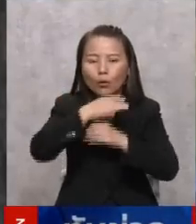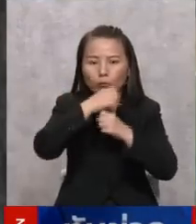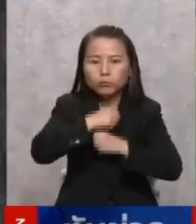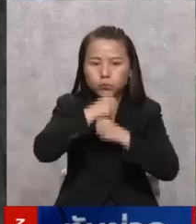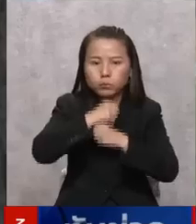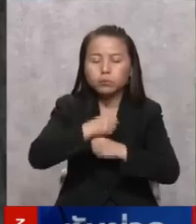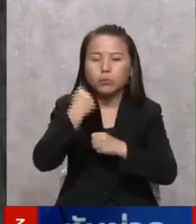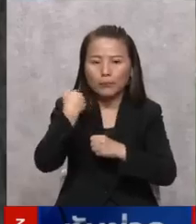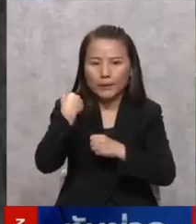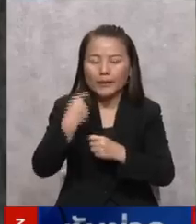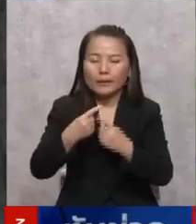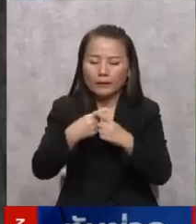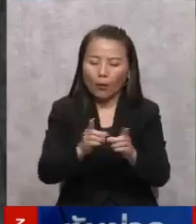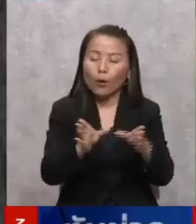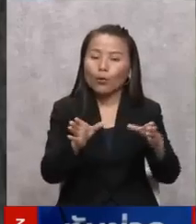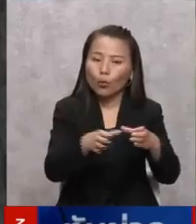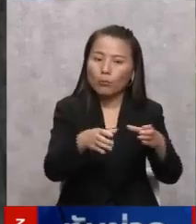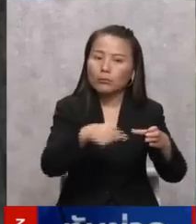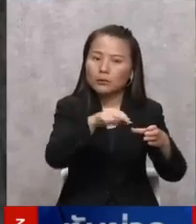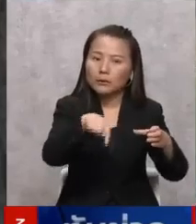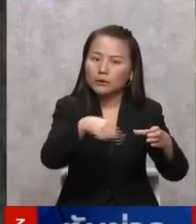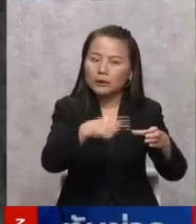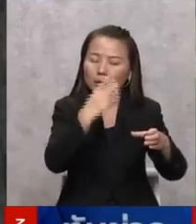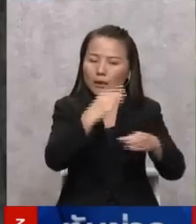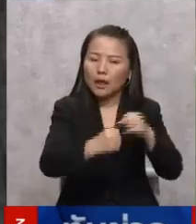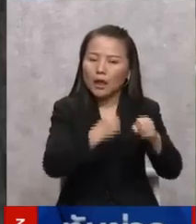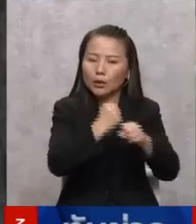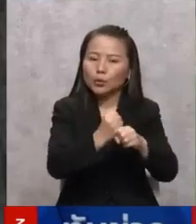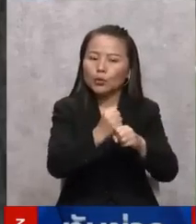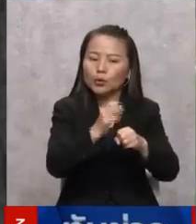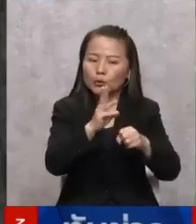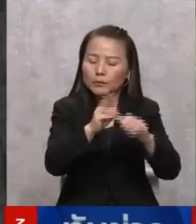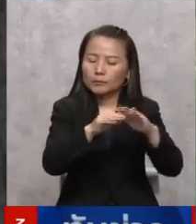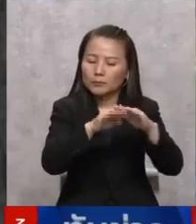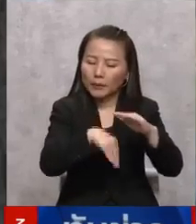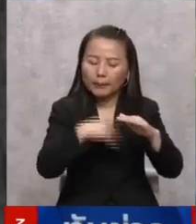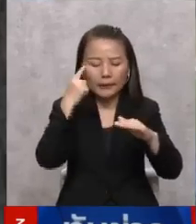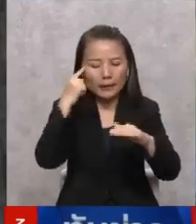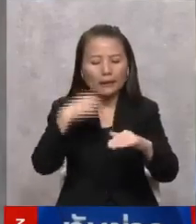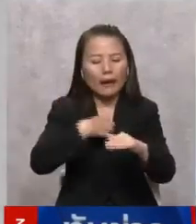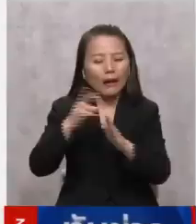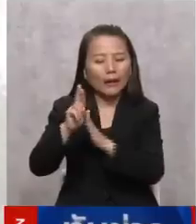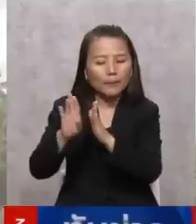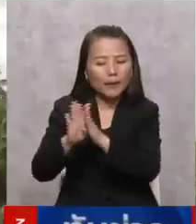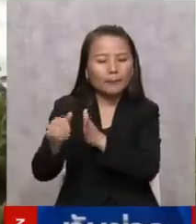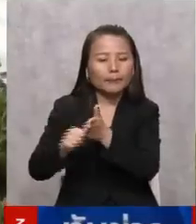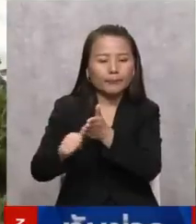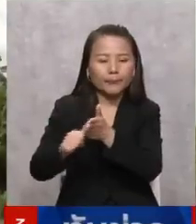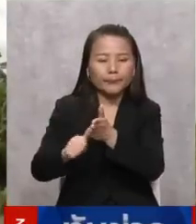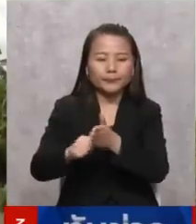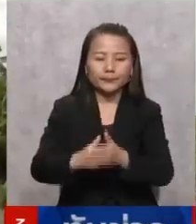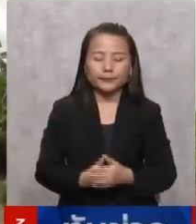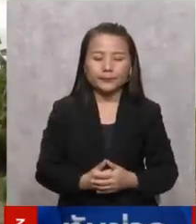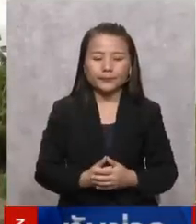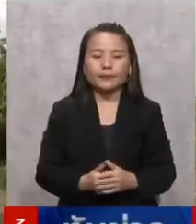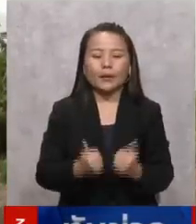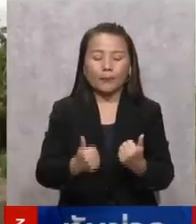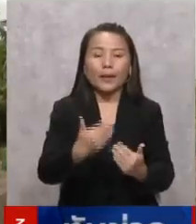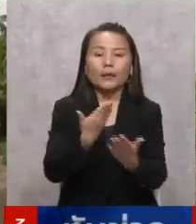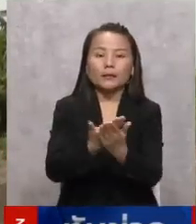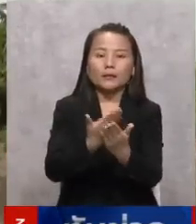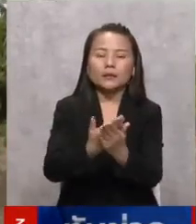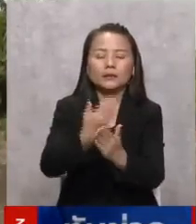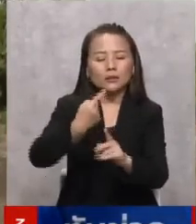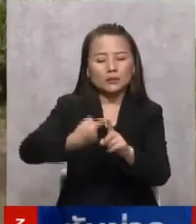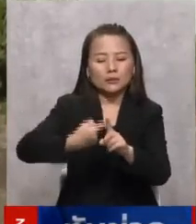ล่านี้แต่อีกกลุ่มหนึ่งที่ยังไม่เข้าเกณฑ์นั้นก็ออกมาเรียกร้องให้มีการปรับแก้ระเบียบครับแม้จะได้รับเงินบำนา